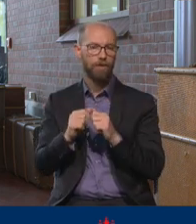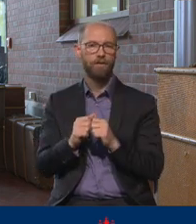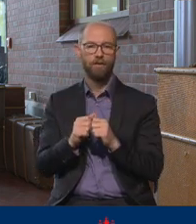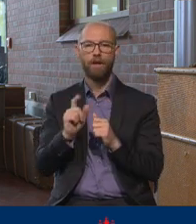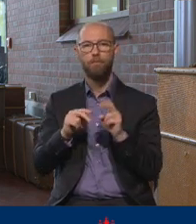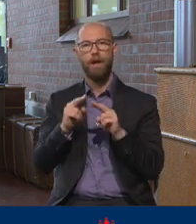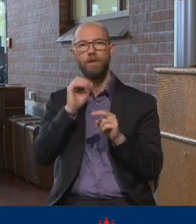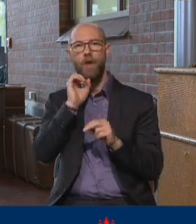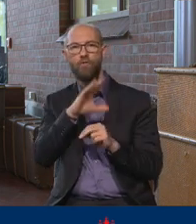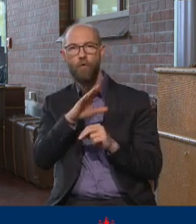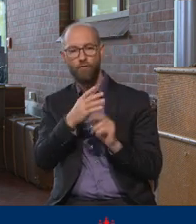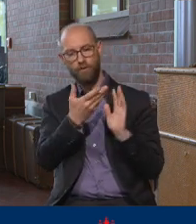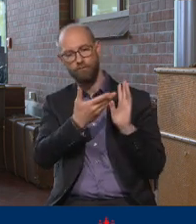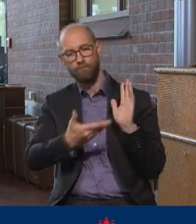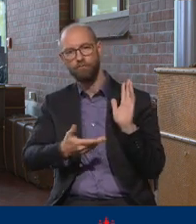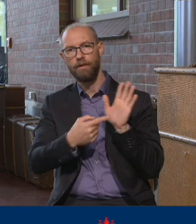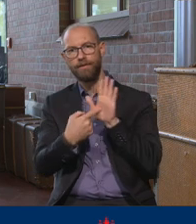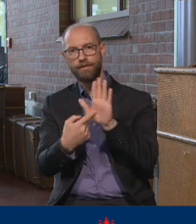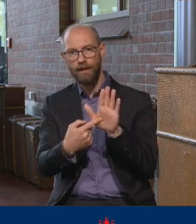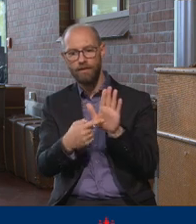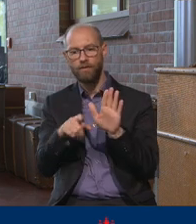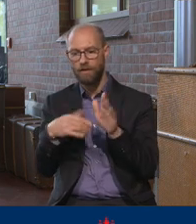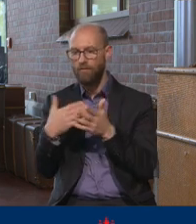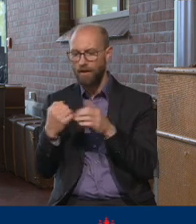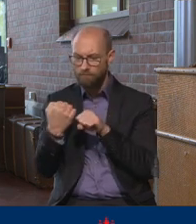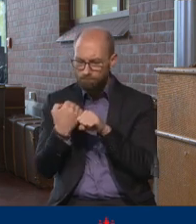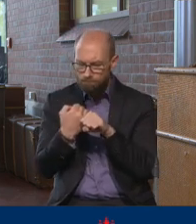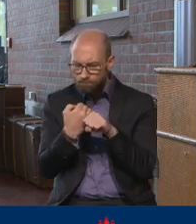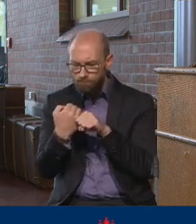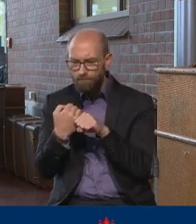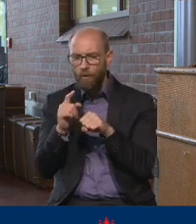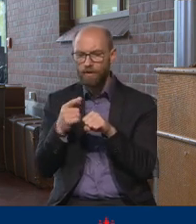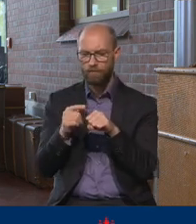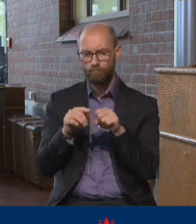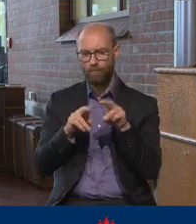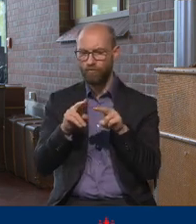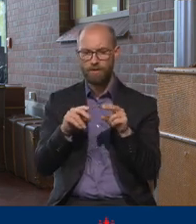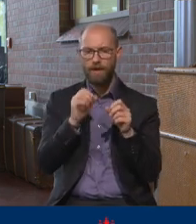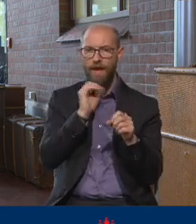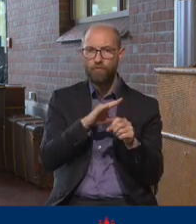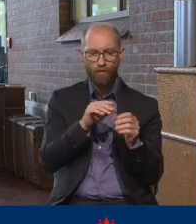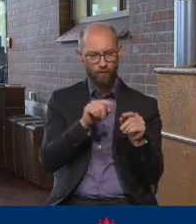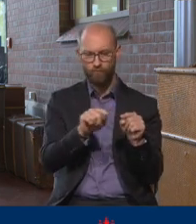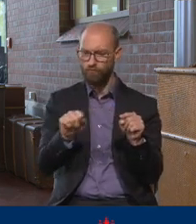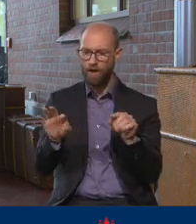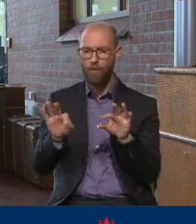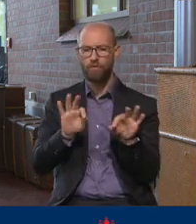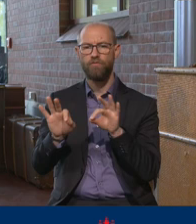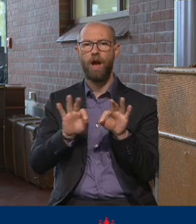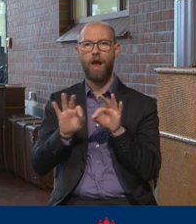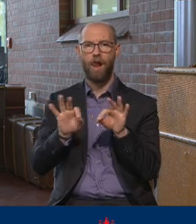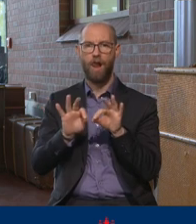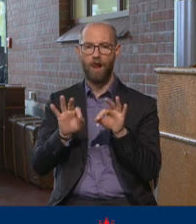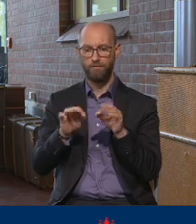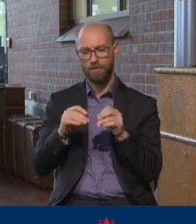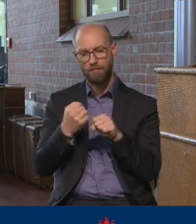vorgestellt wurden es wurde dann weiter gearbeitet und es wurde eine auswahl getroffen und diese auswahl sollten heute